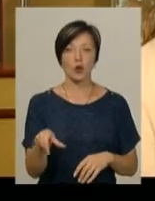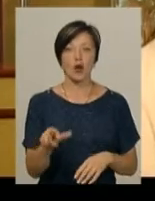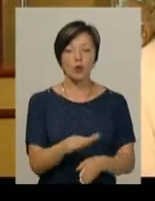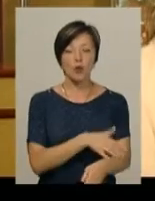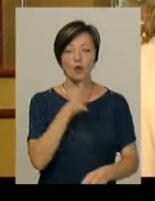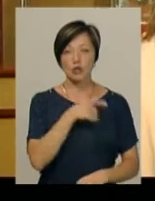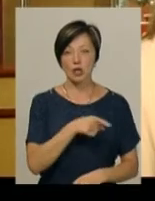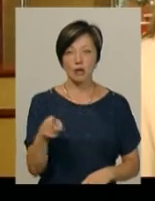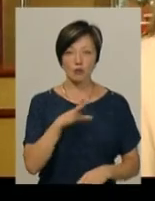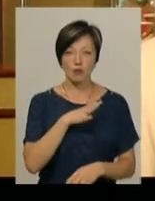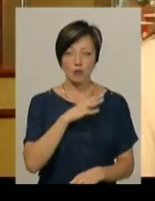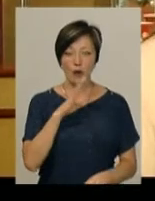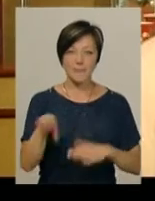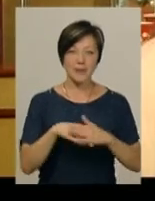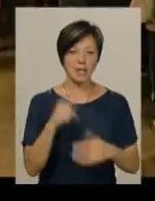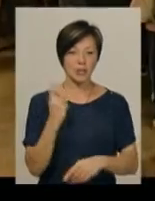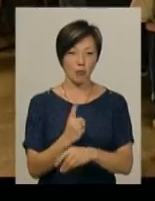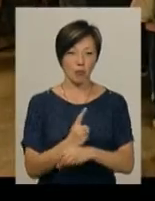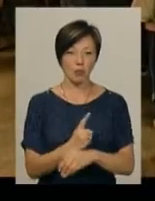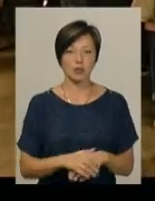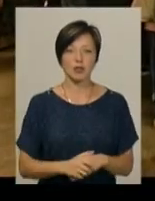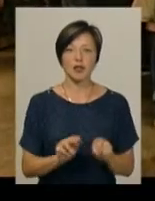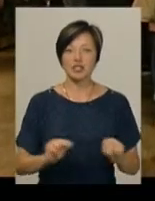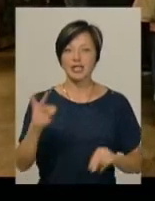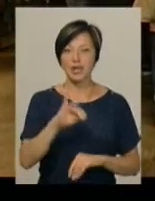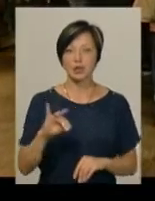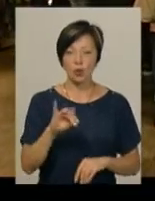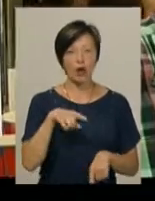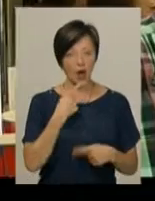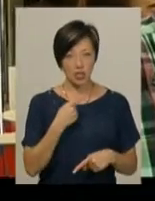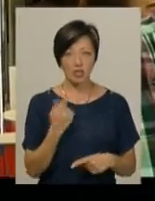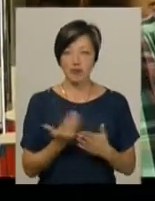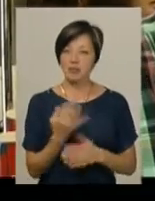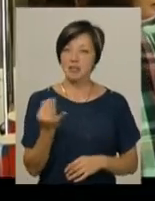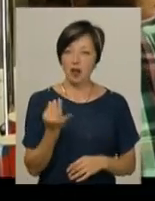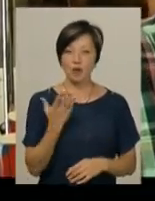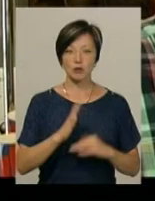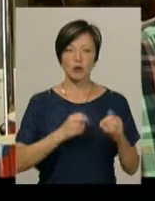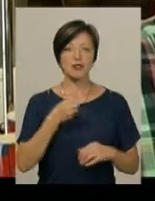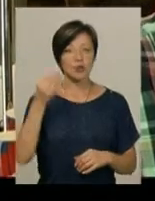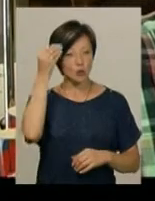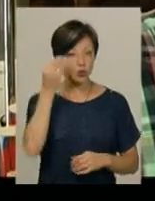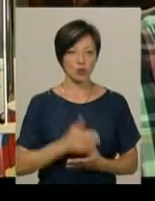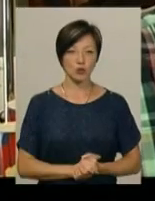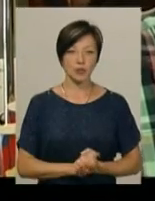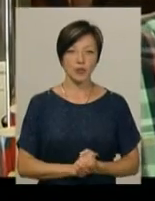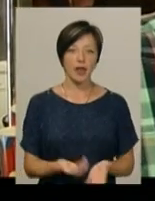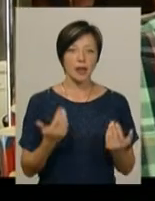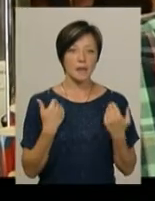довгий час він був все-таки під забороною. Вчитель історії Віктор Байдач каже, фільм цікавить його з професійної точки зору.